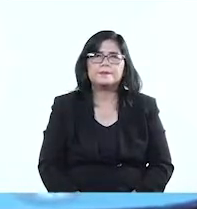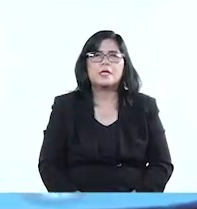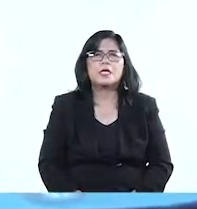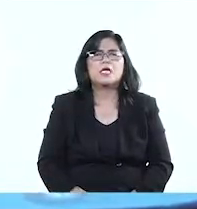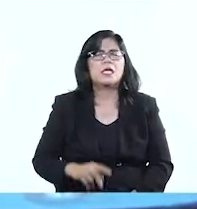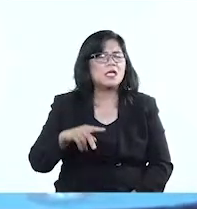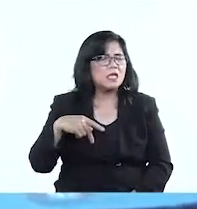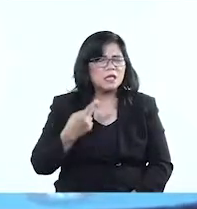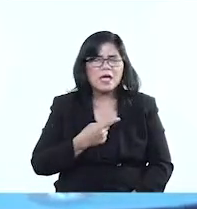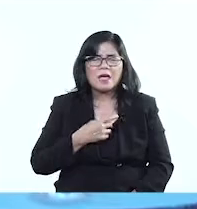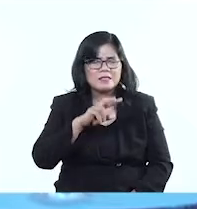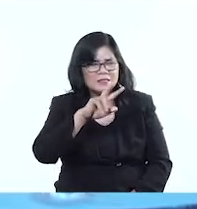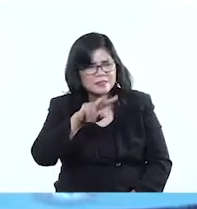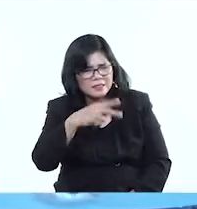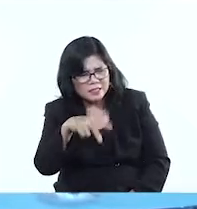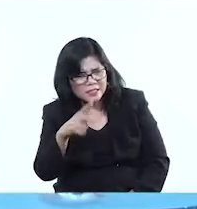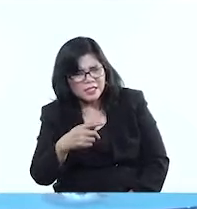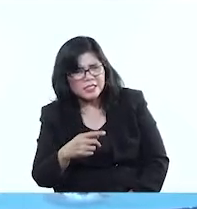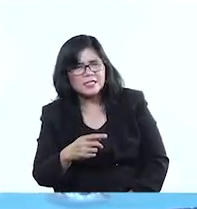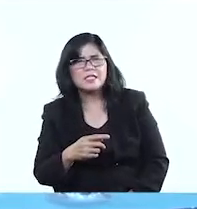selidiki motivasi kita